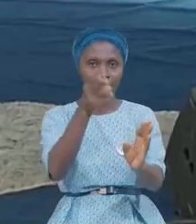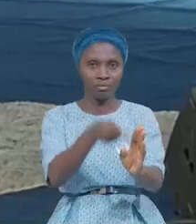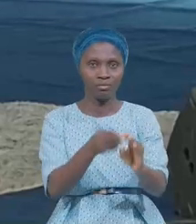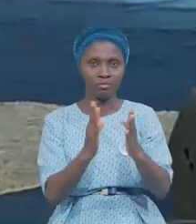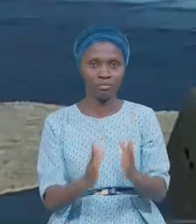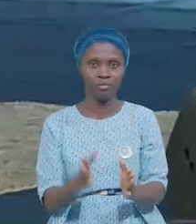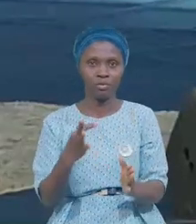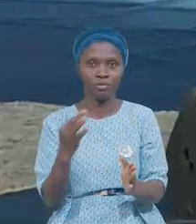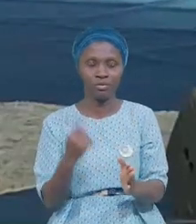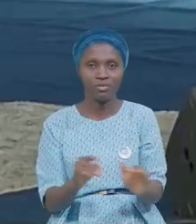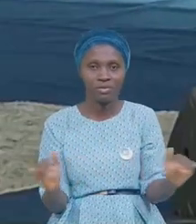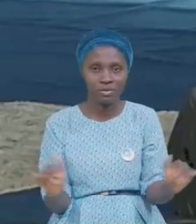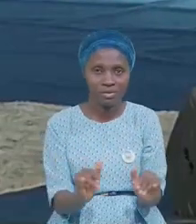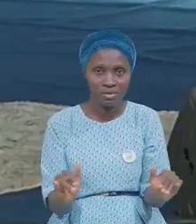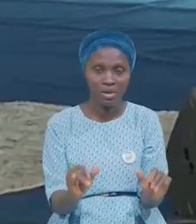participant